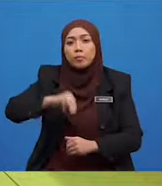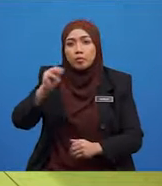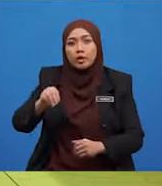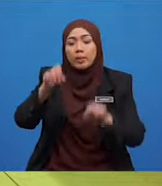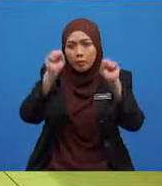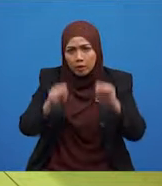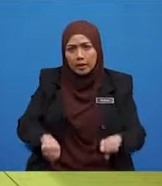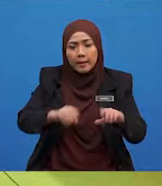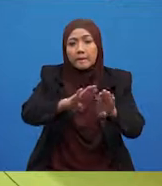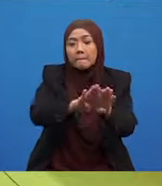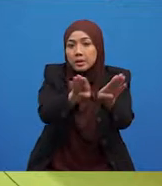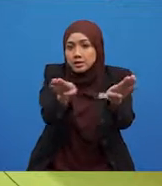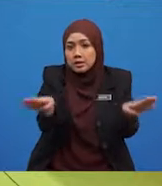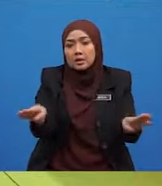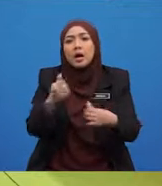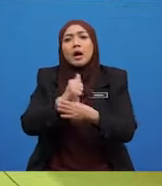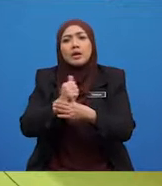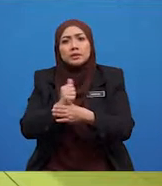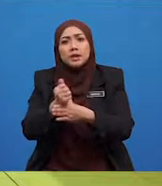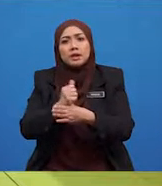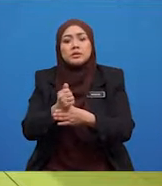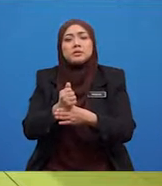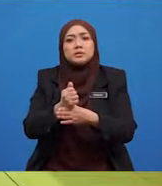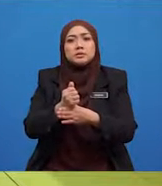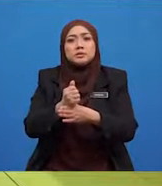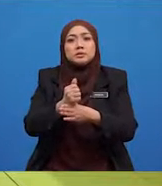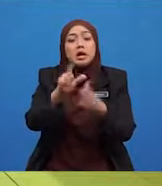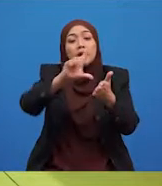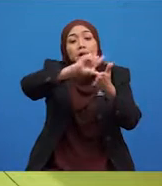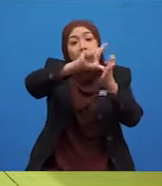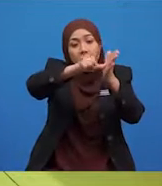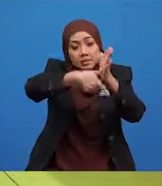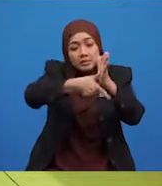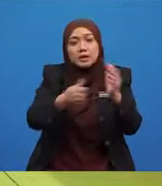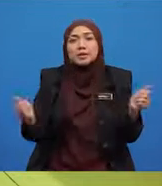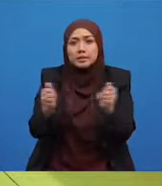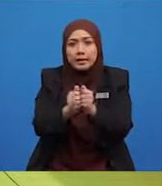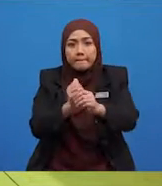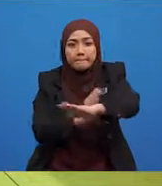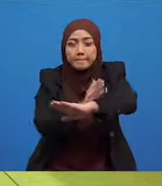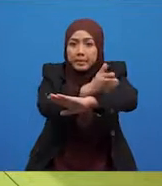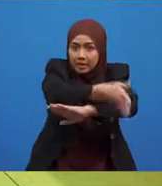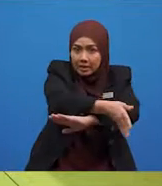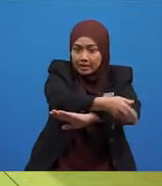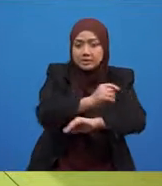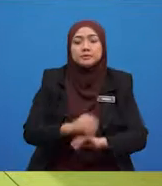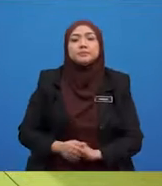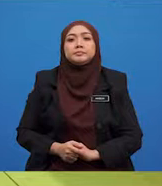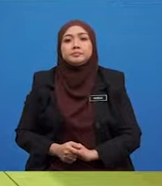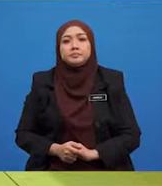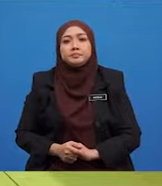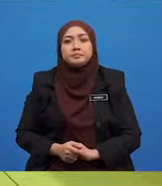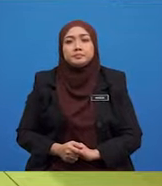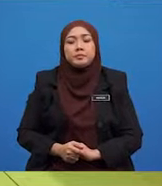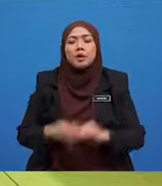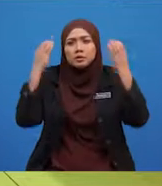membezakan antara diameter dengan perentas. Murid-murid, seterusnya, cikgu